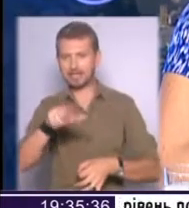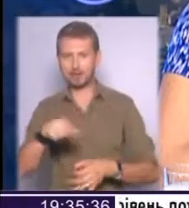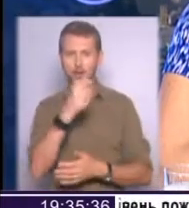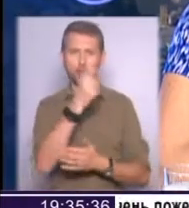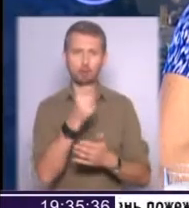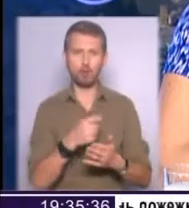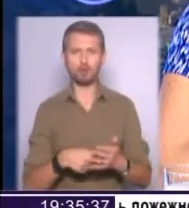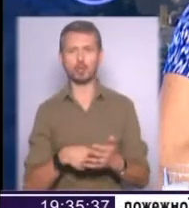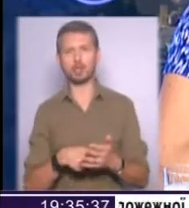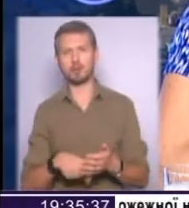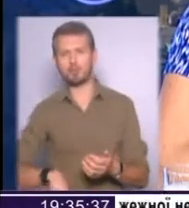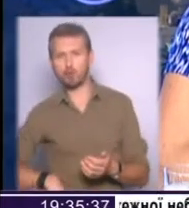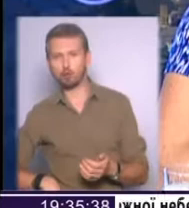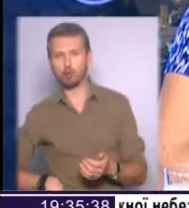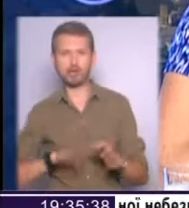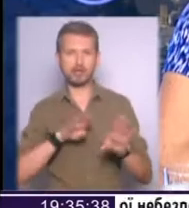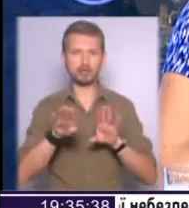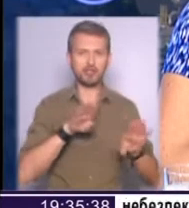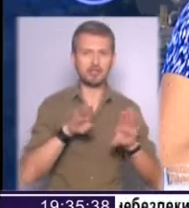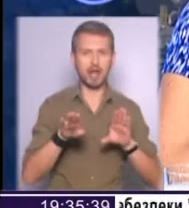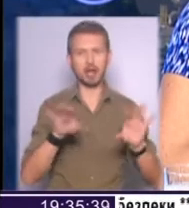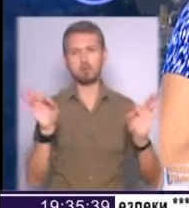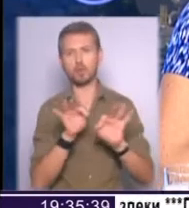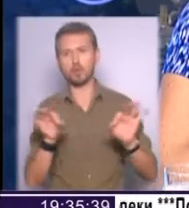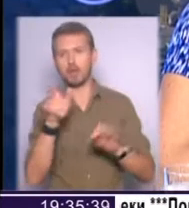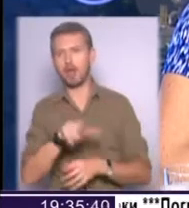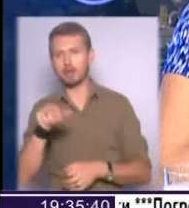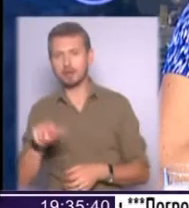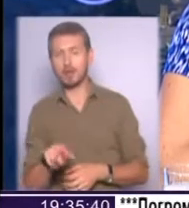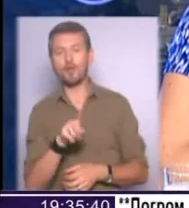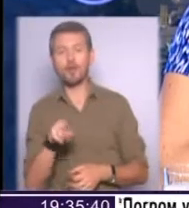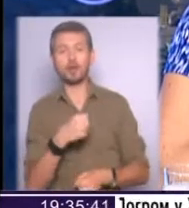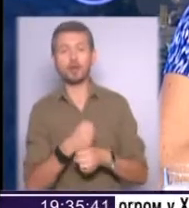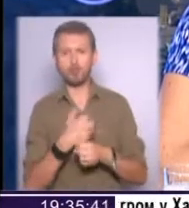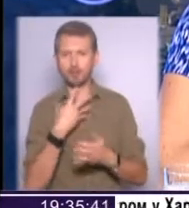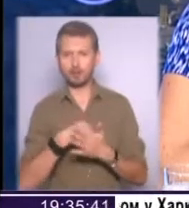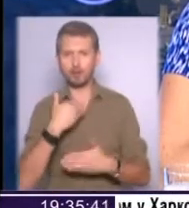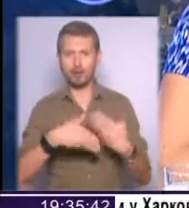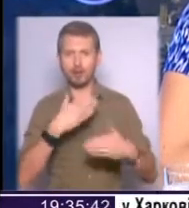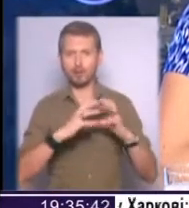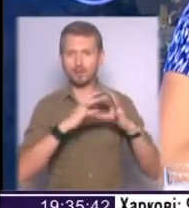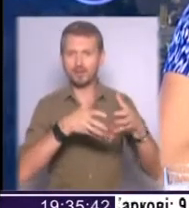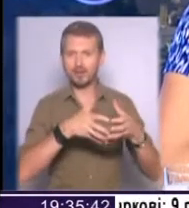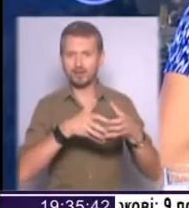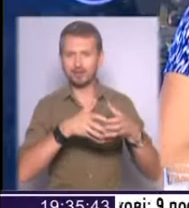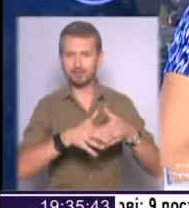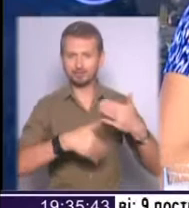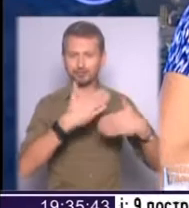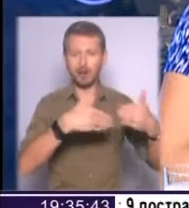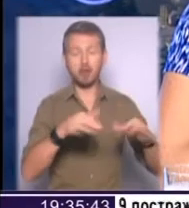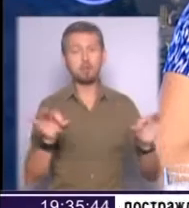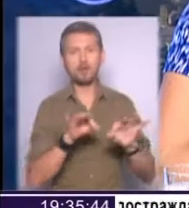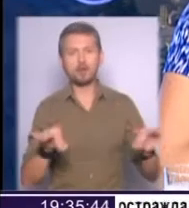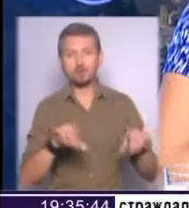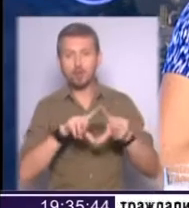художники, продюсери, режисери, музиканти, вони роблять свою кар'єру в світі. Тому що, ну, музична школа у нас дуже